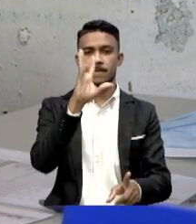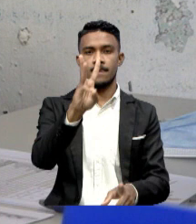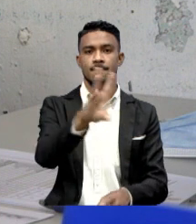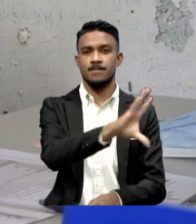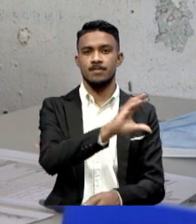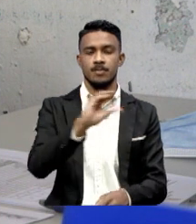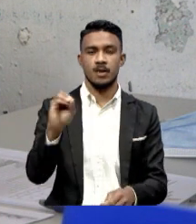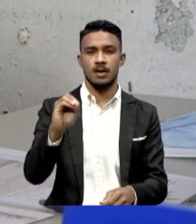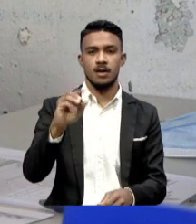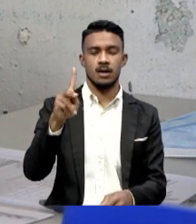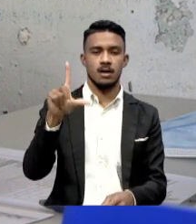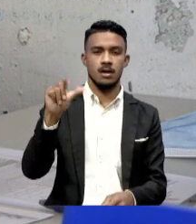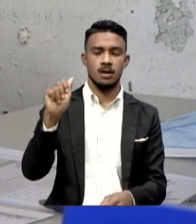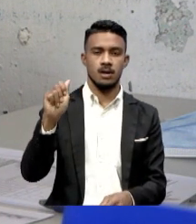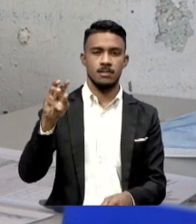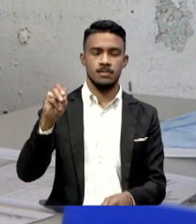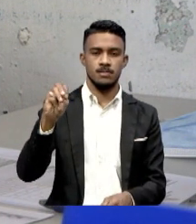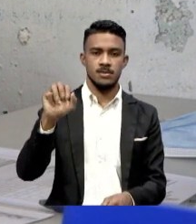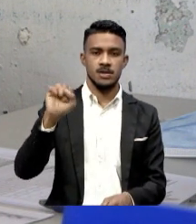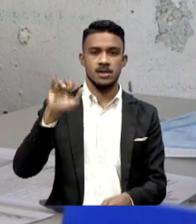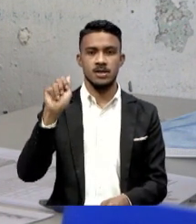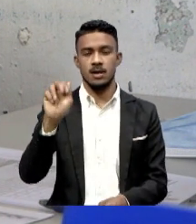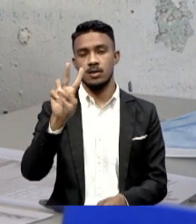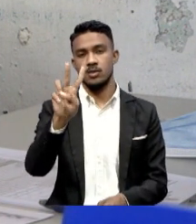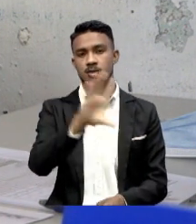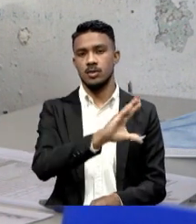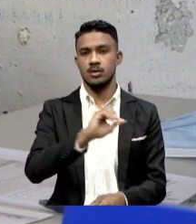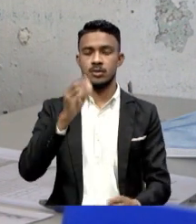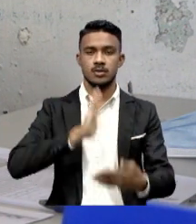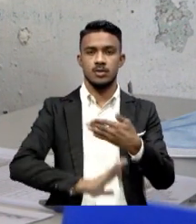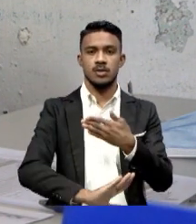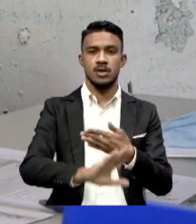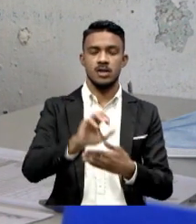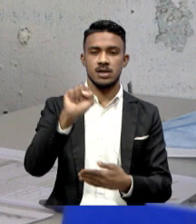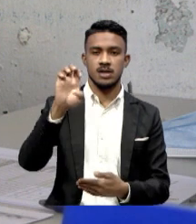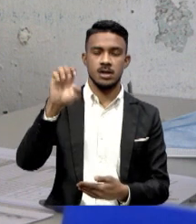ho eclampsia na enrua. Bebene MacMorris li hosi parto cesariana hamotuk